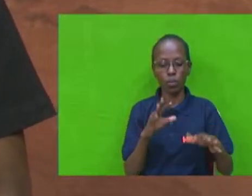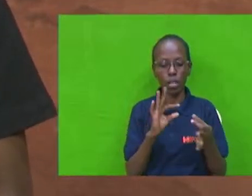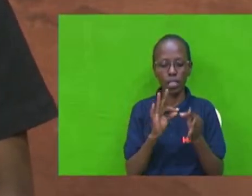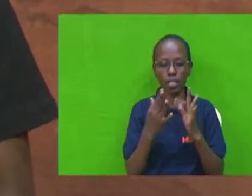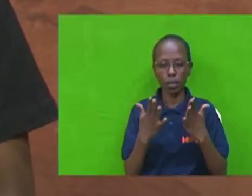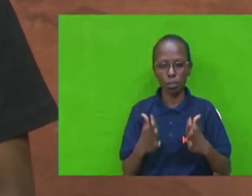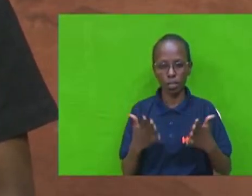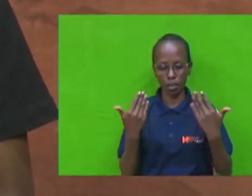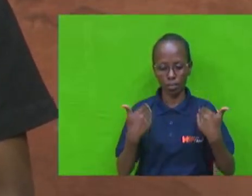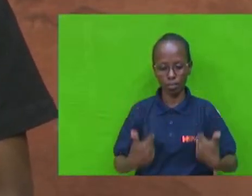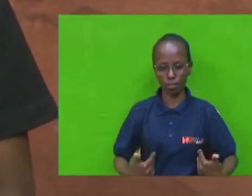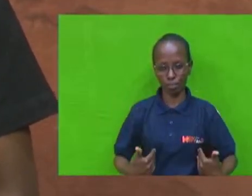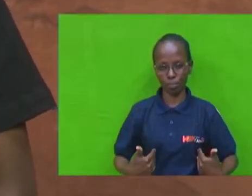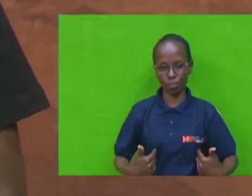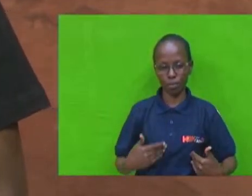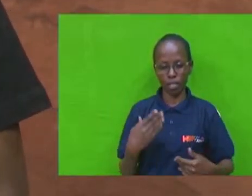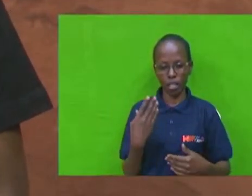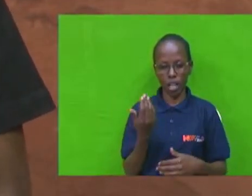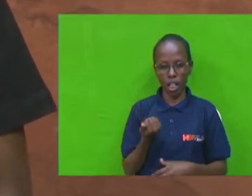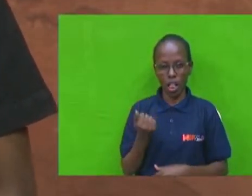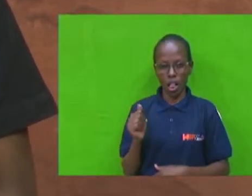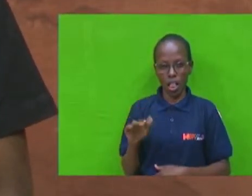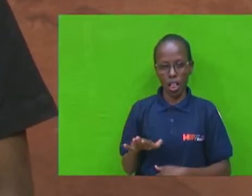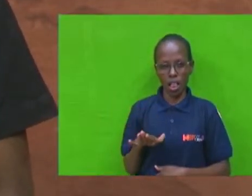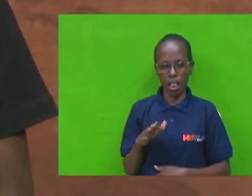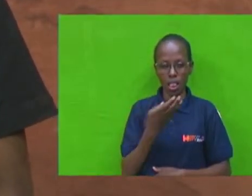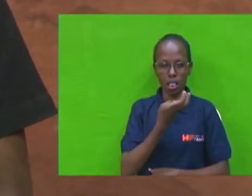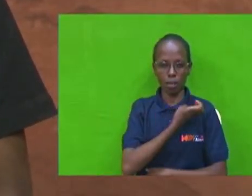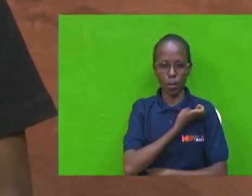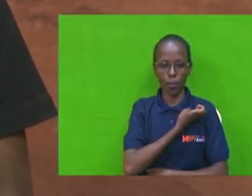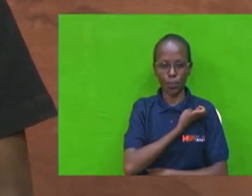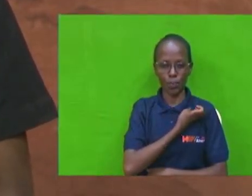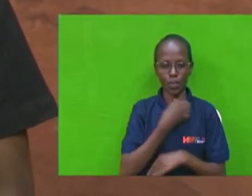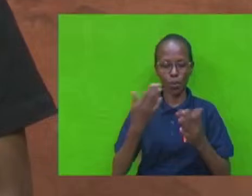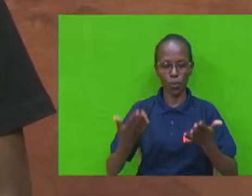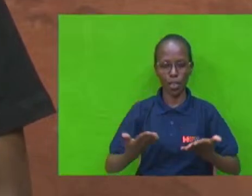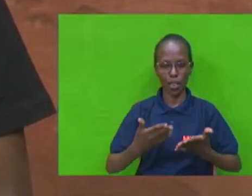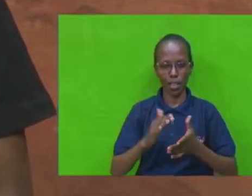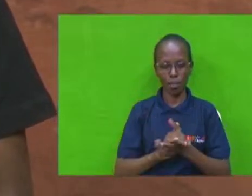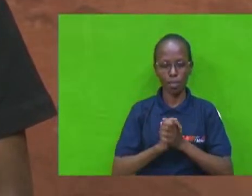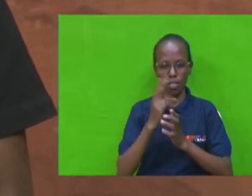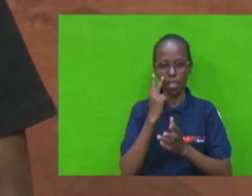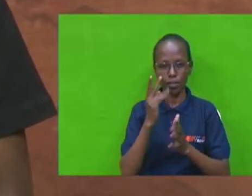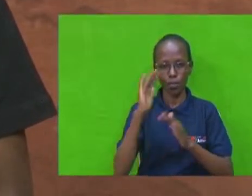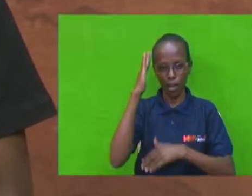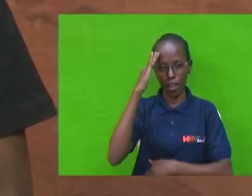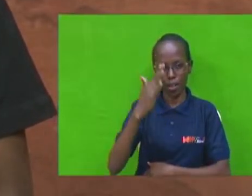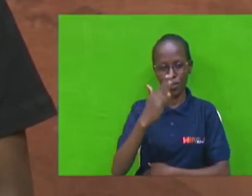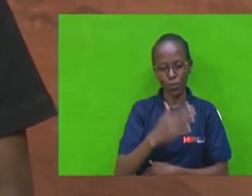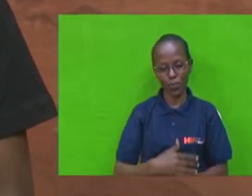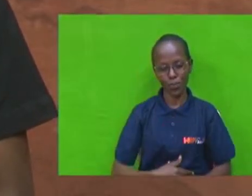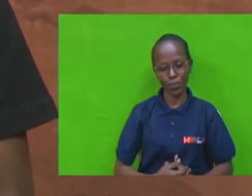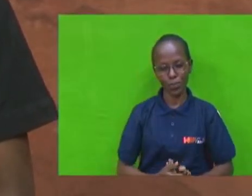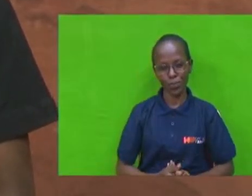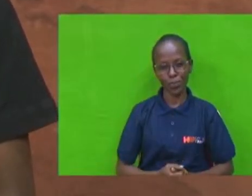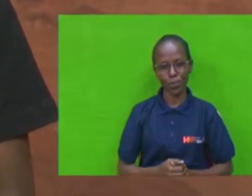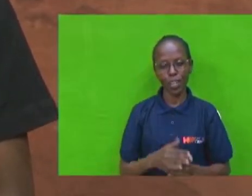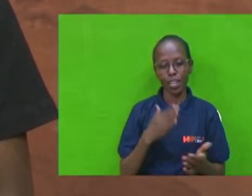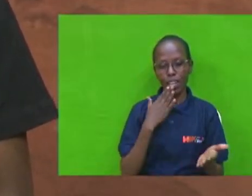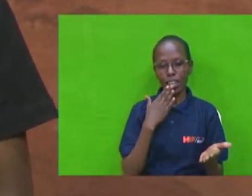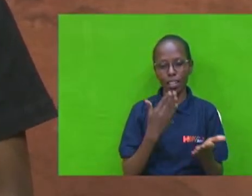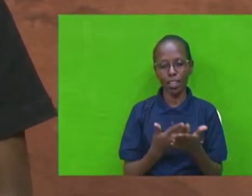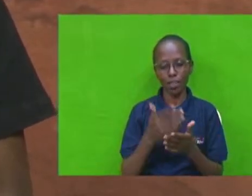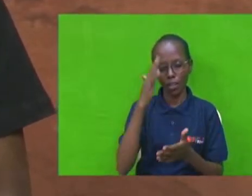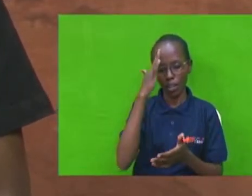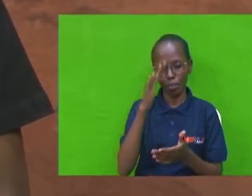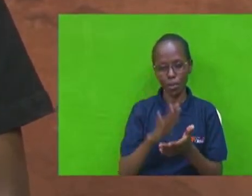ishara, binti Emma. Emma karibu msalimu mtazamaji. Asante, naamini